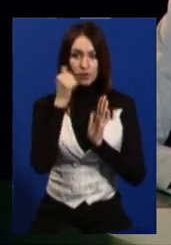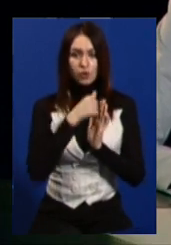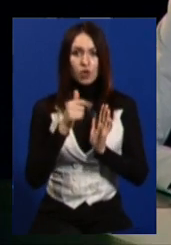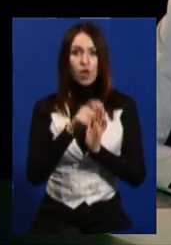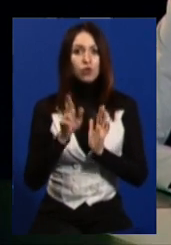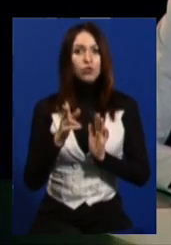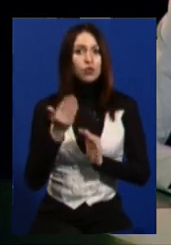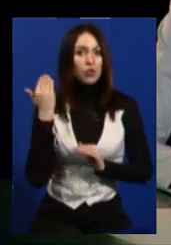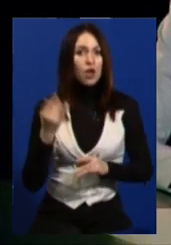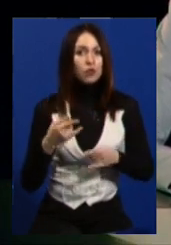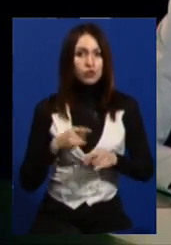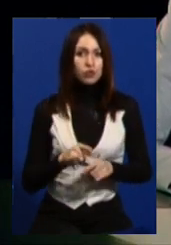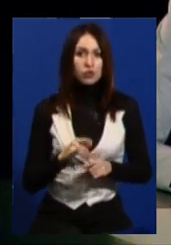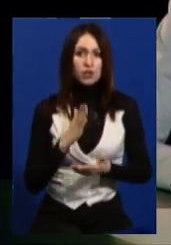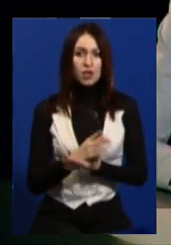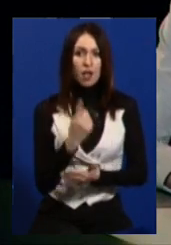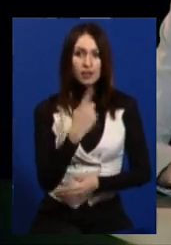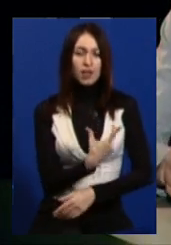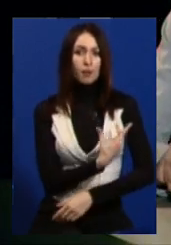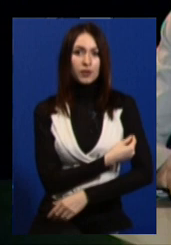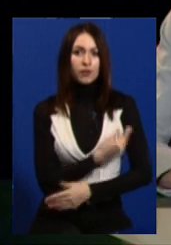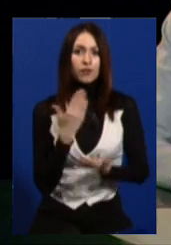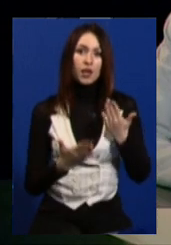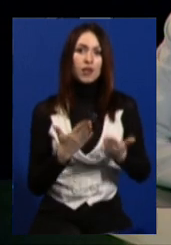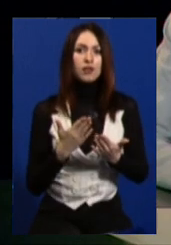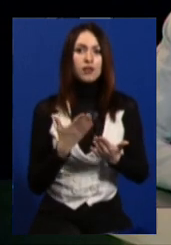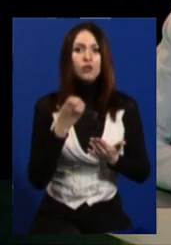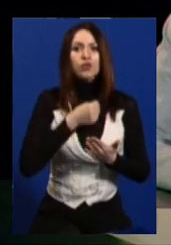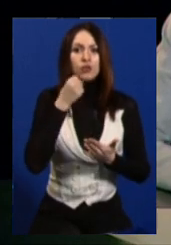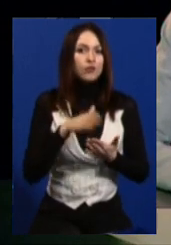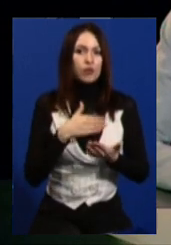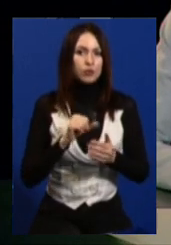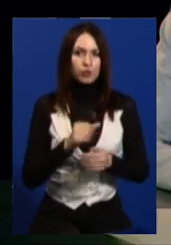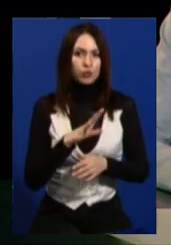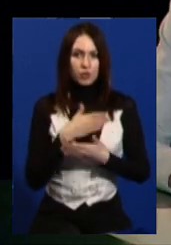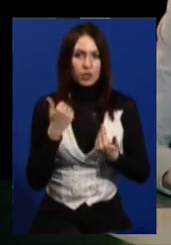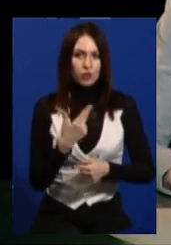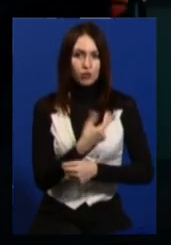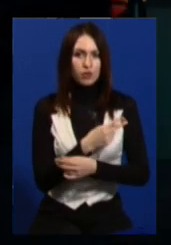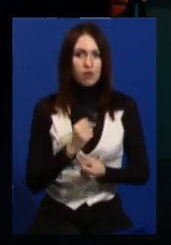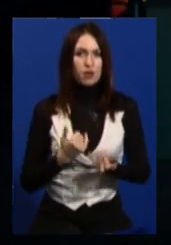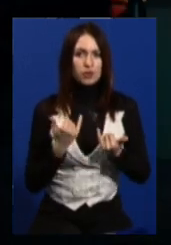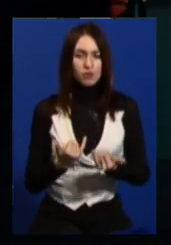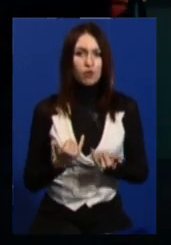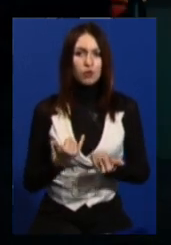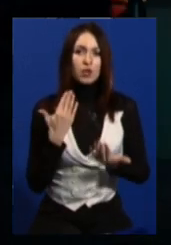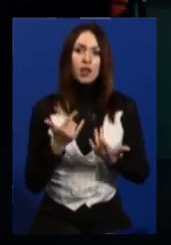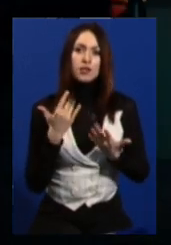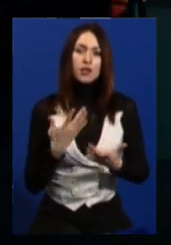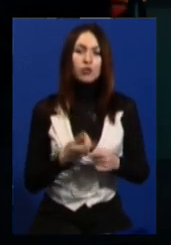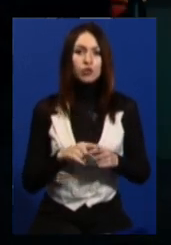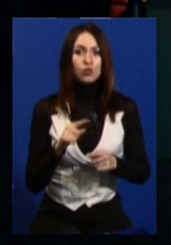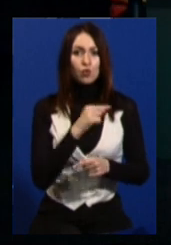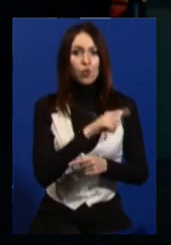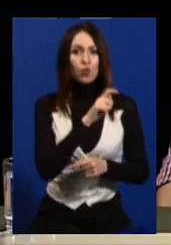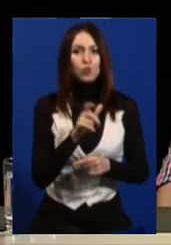раніше, мають одне щеплення. Або якщо ще там старші, вони взагалі можуть не мати щеплення на сьогодні. Чи означає, що ті люди,